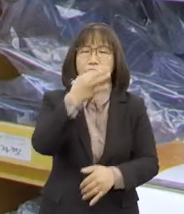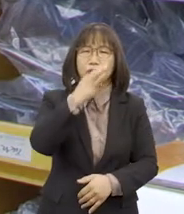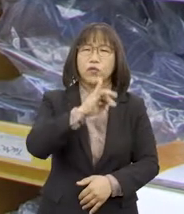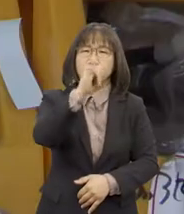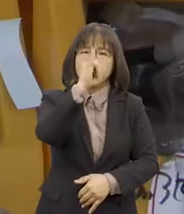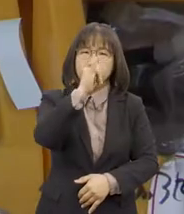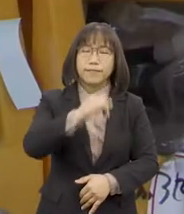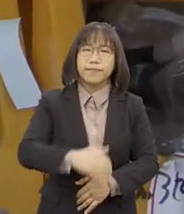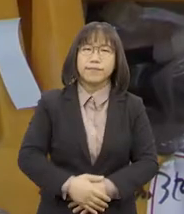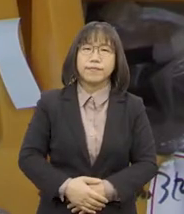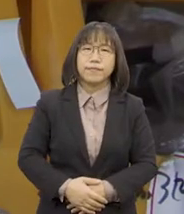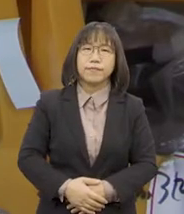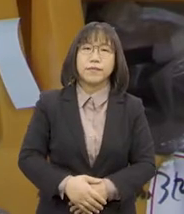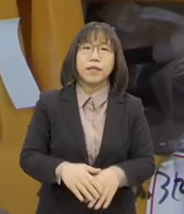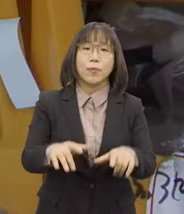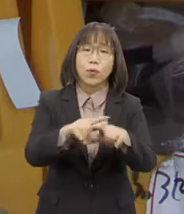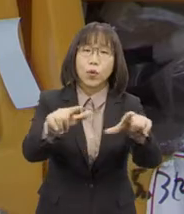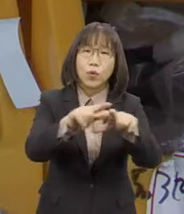되고 있습니다.